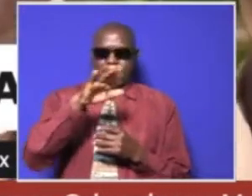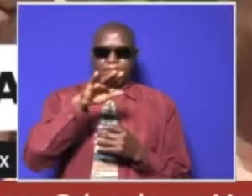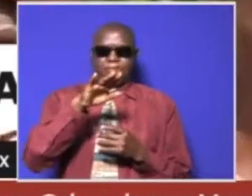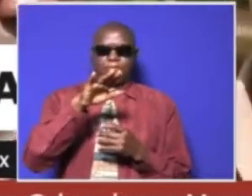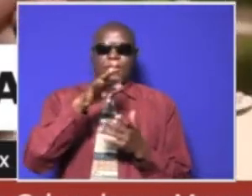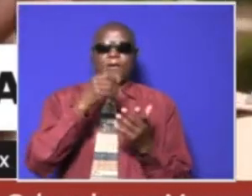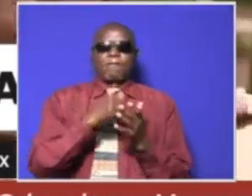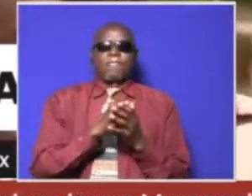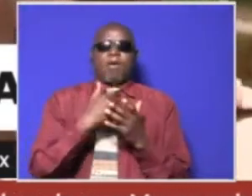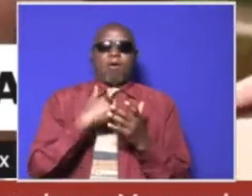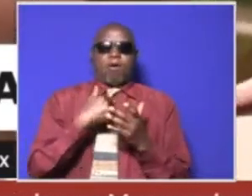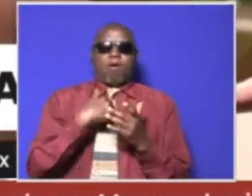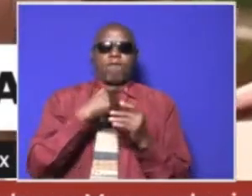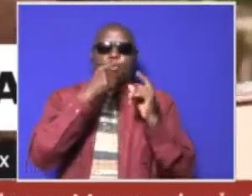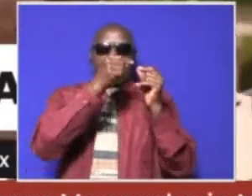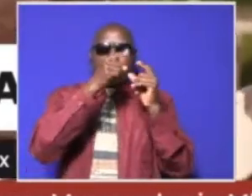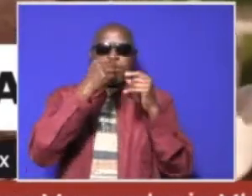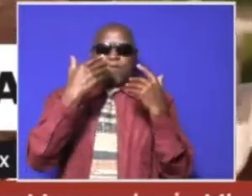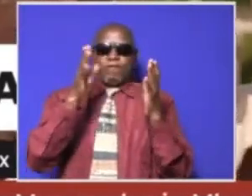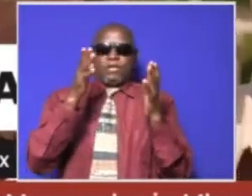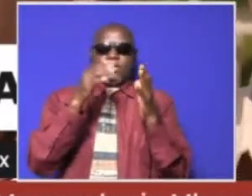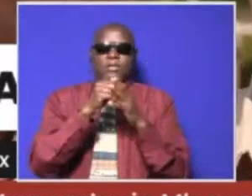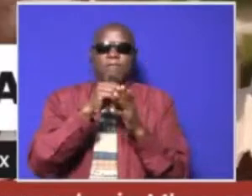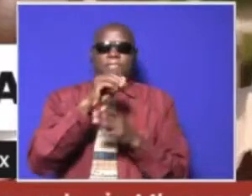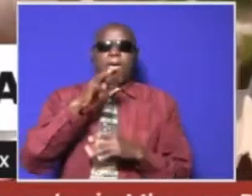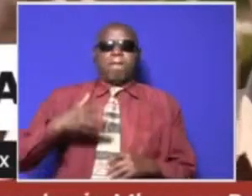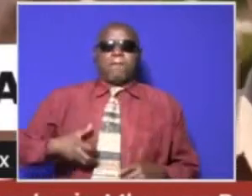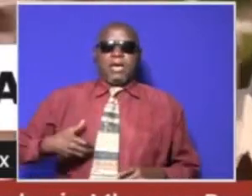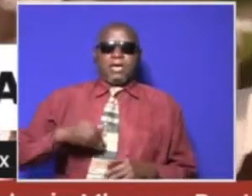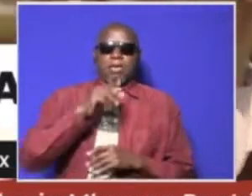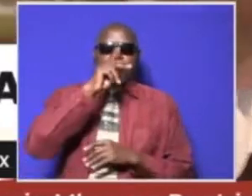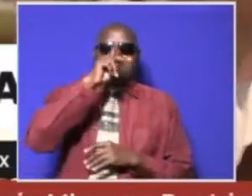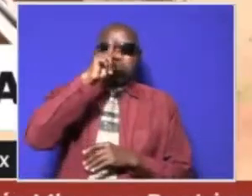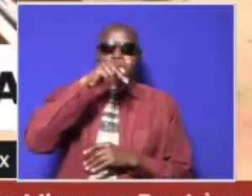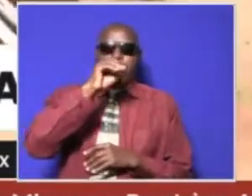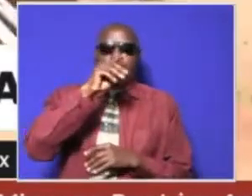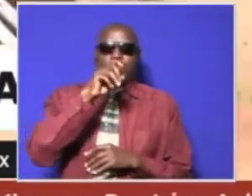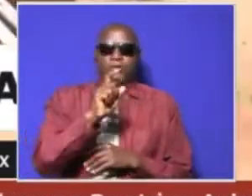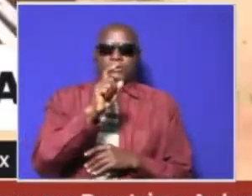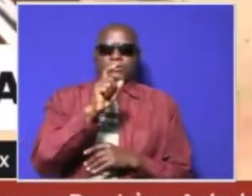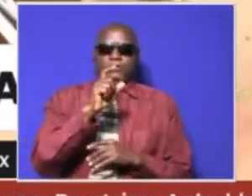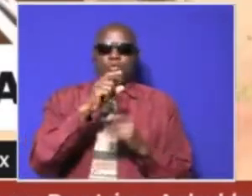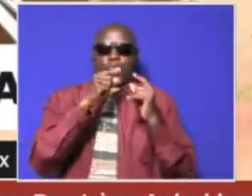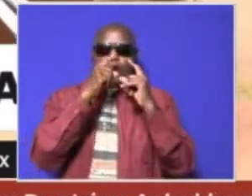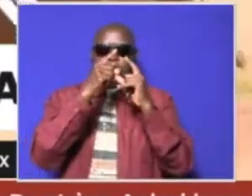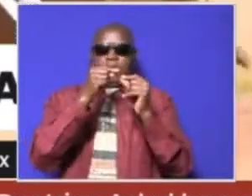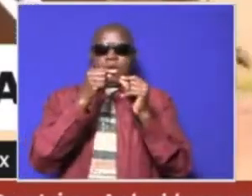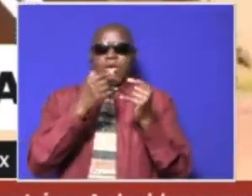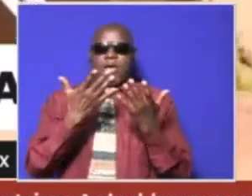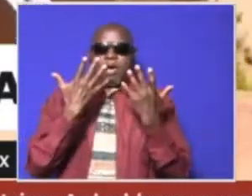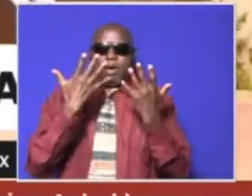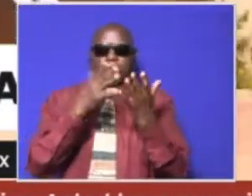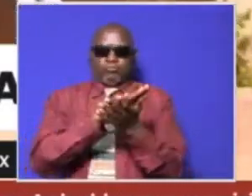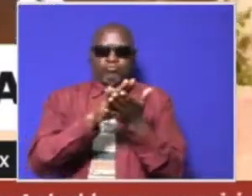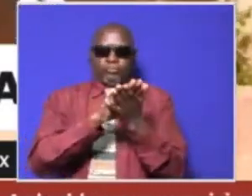wamehamasishwa kuhusu athari za virusi hatari vya monkeypox, huku wito ukitolewa kwa wananchi kuhakikisha wanazingatia usafi wa hali ya